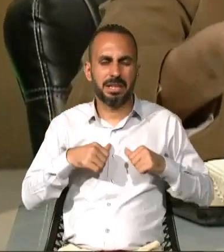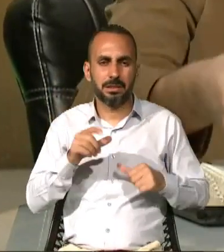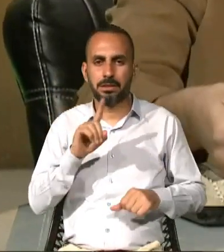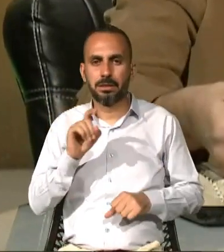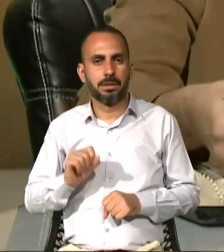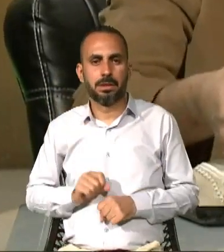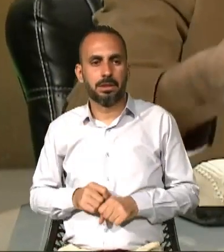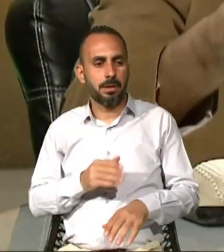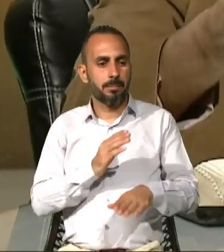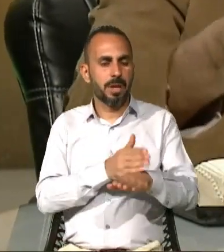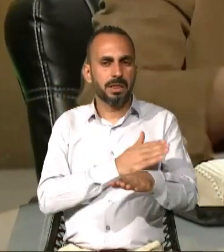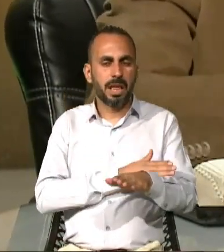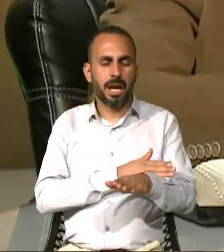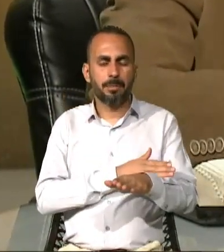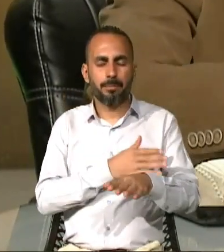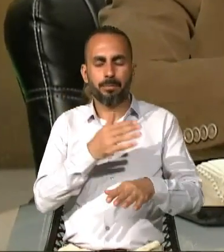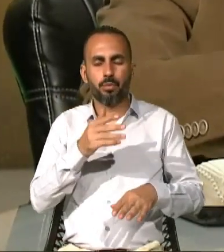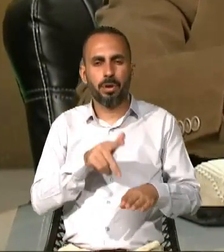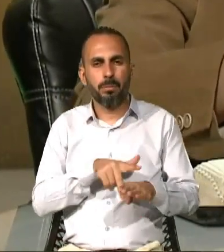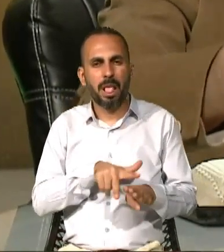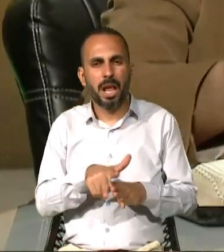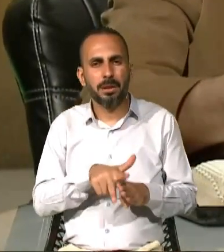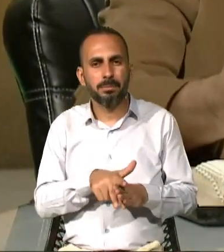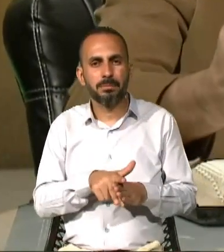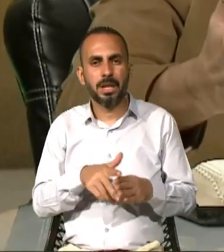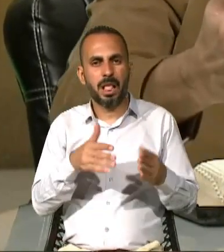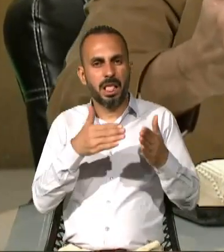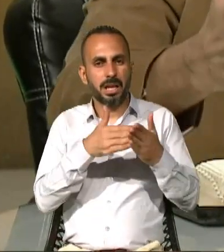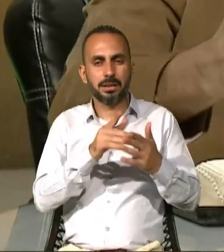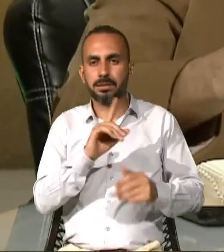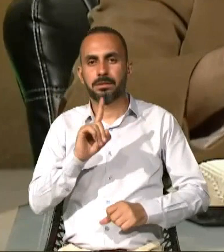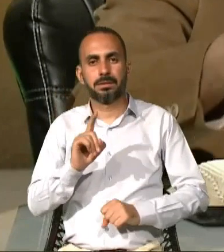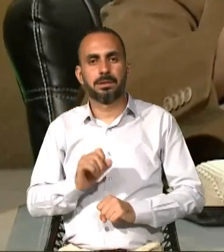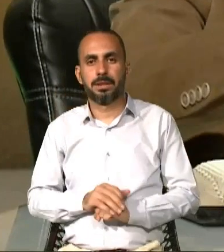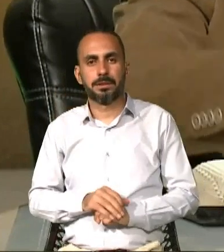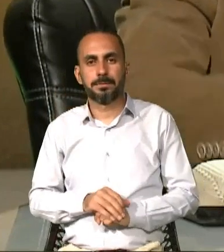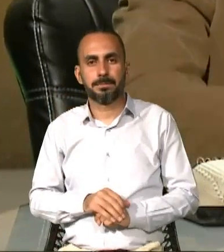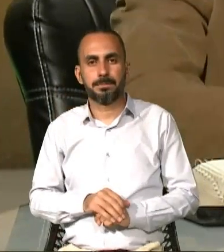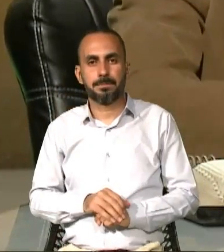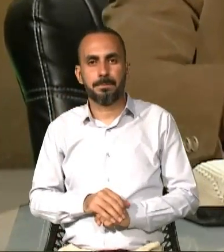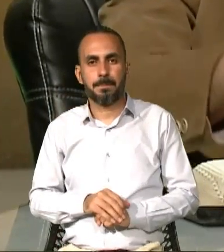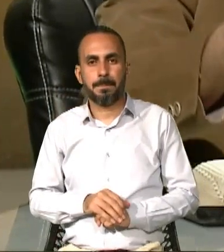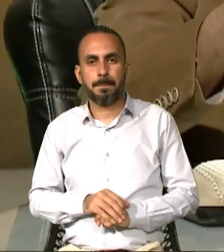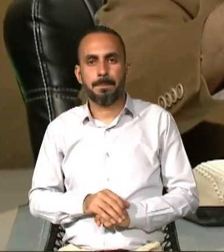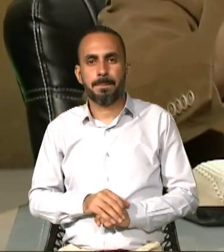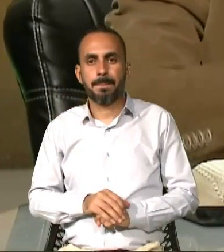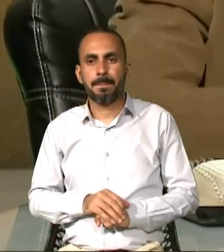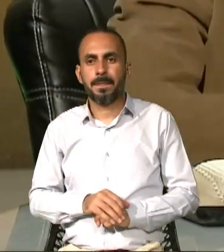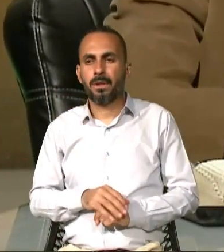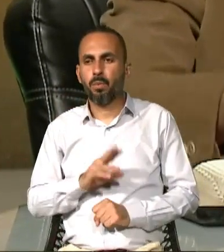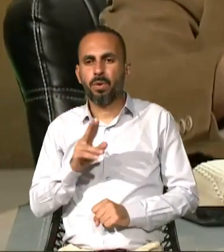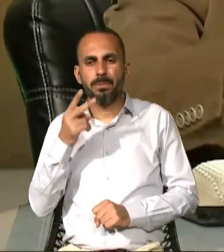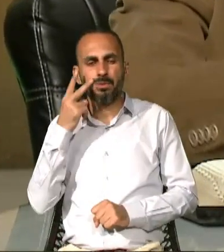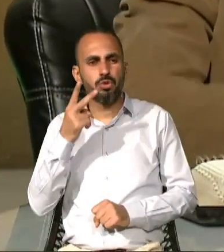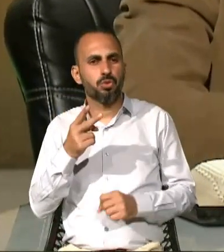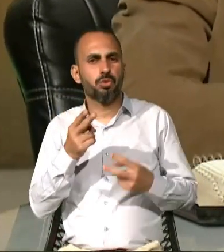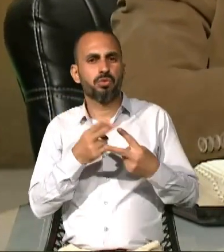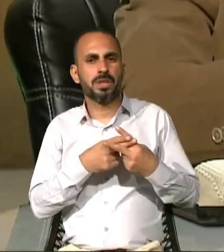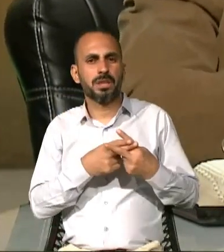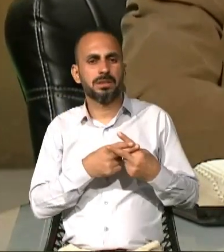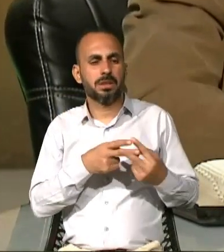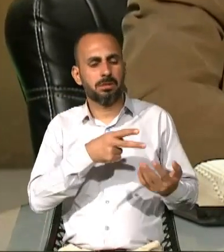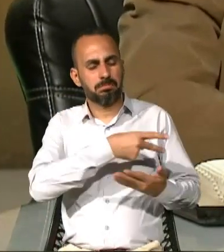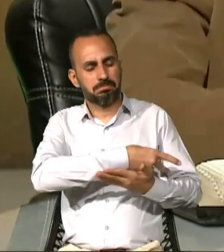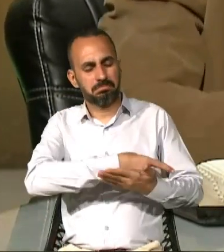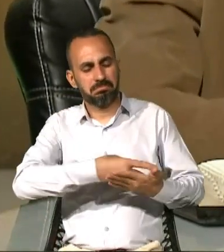اللي بيسمعونا دلوقتي مش حاسين بكورونا لكن ليهم وقت من قبل الأحداث دي نايمين على السرير مرضى وتعبانين وعندهم مشاكل